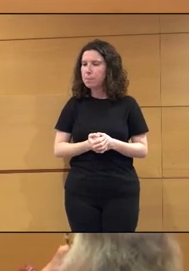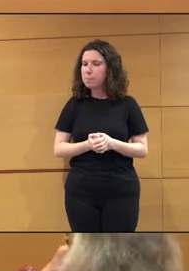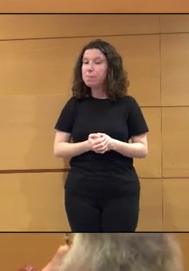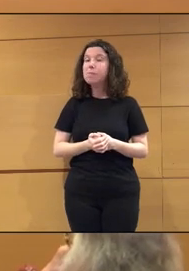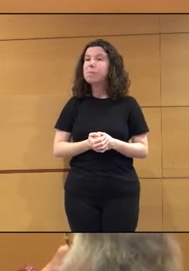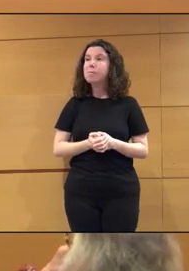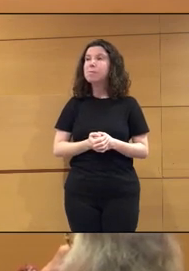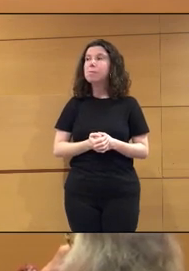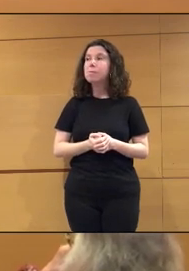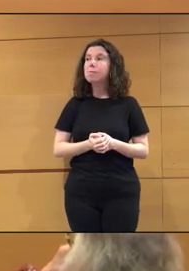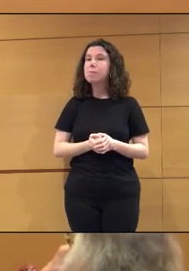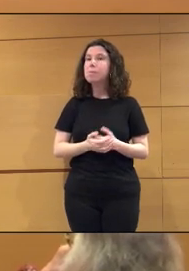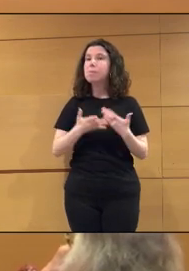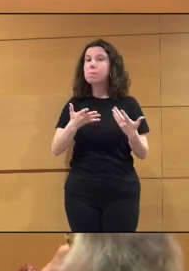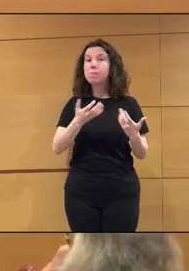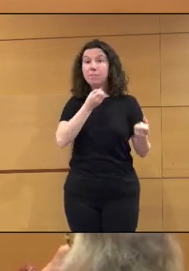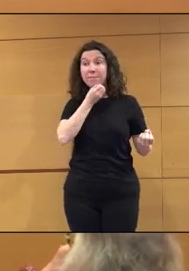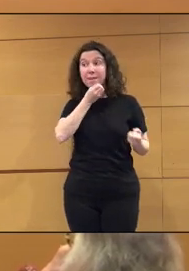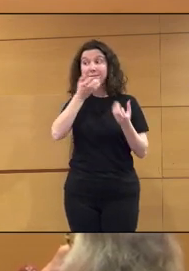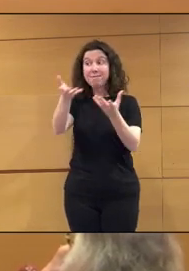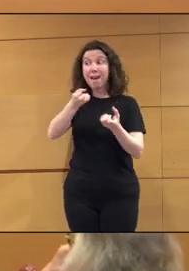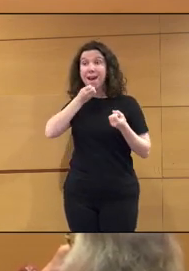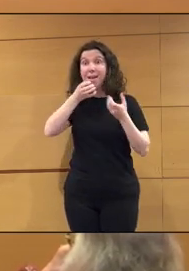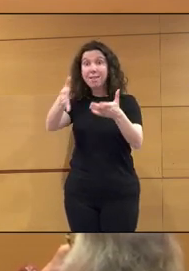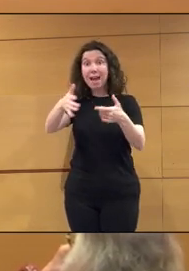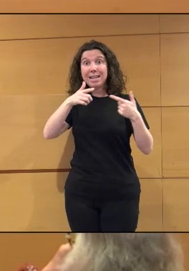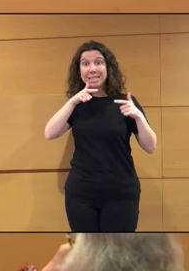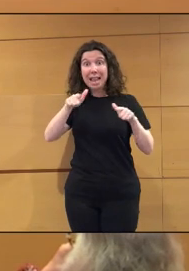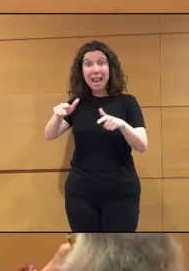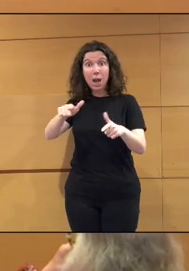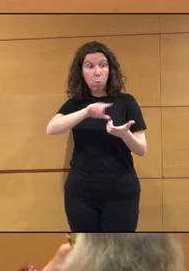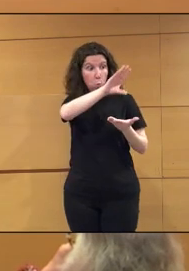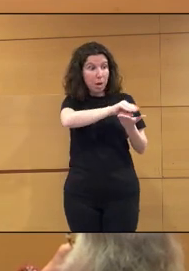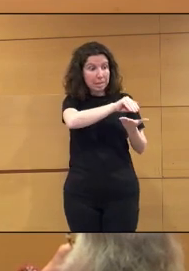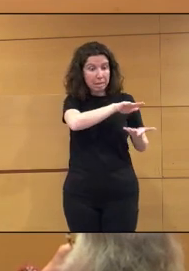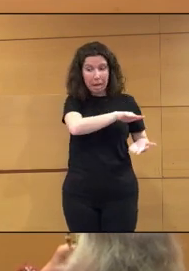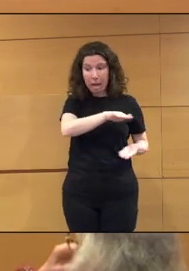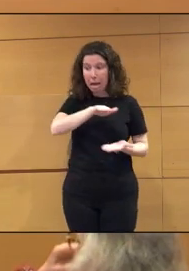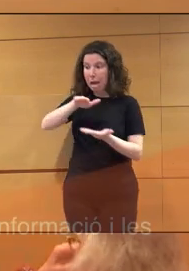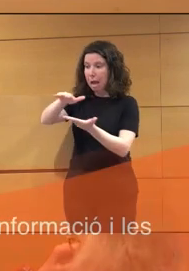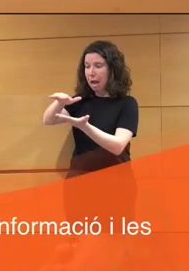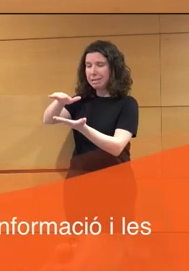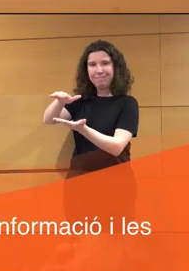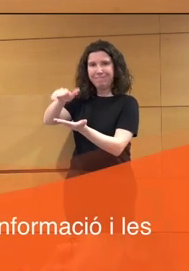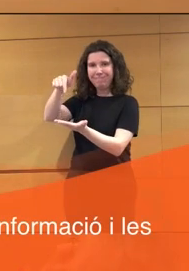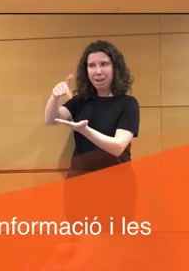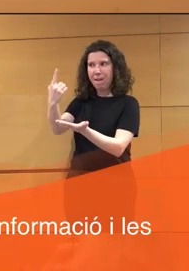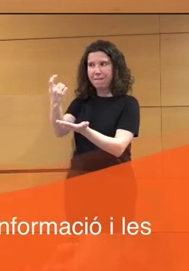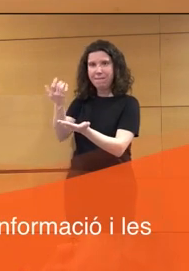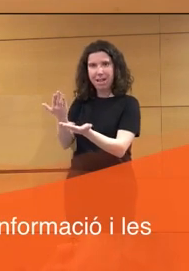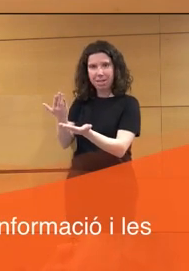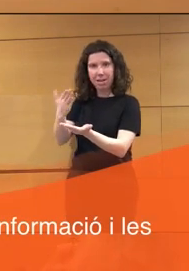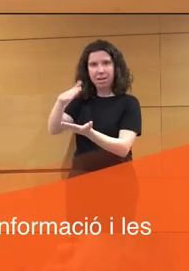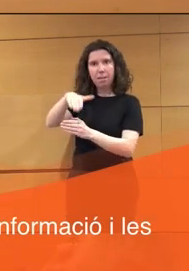dades lingüístiques per tal d'aprendre a automatitzar. És a